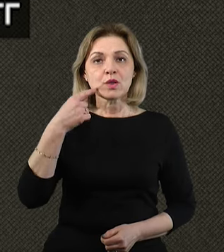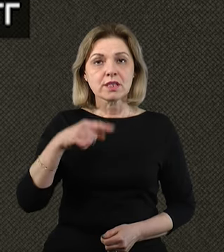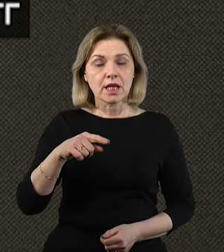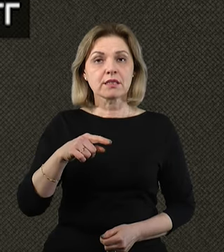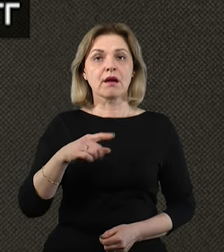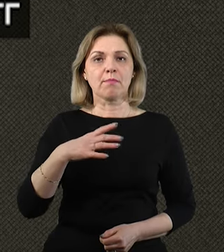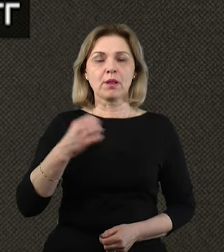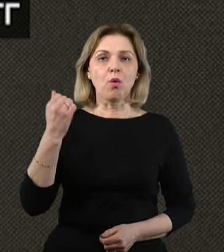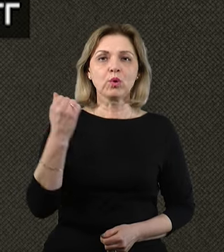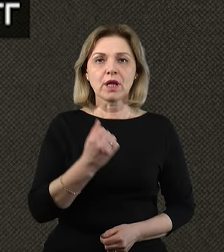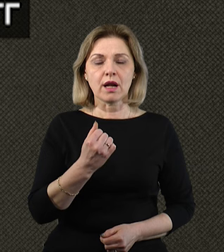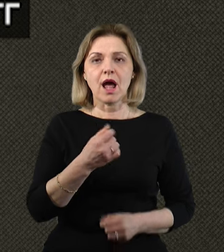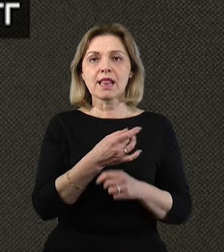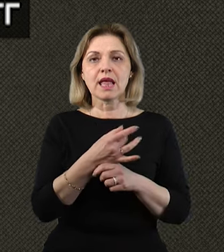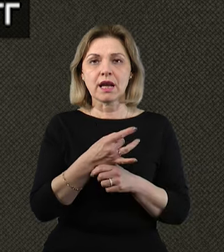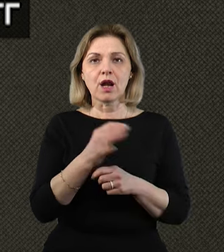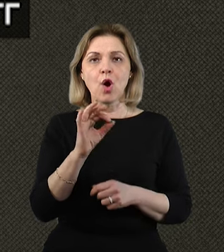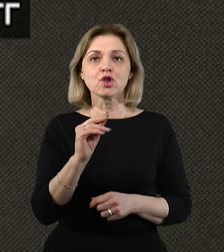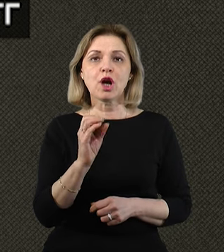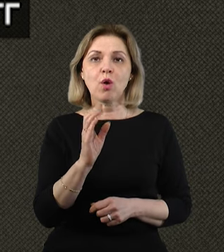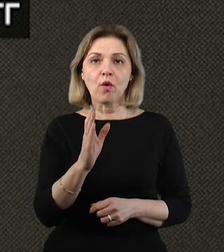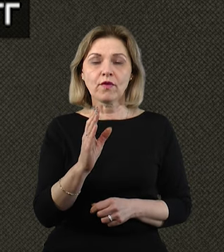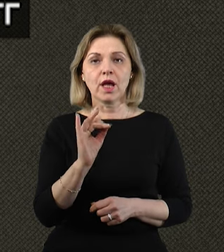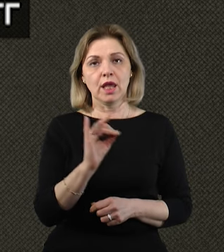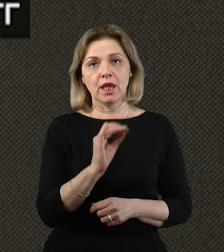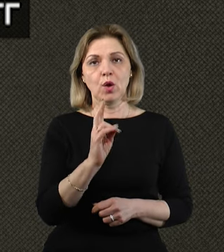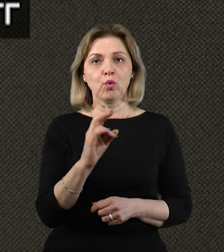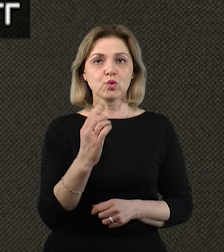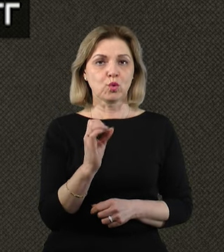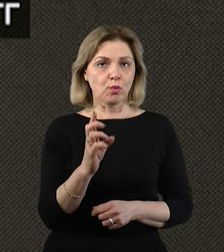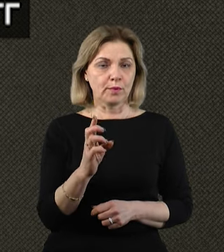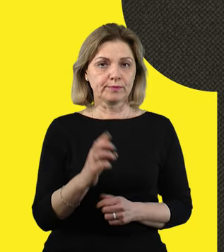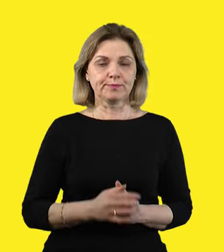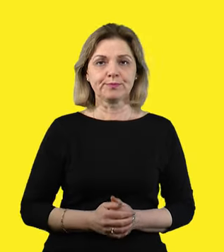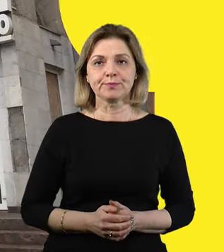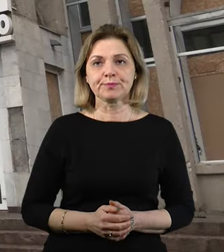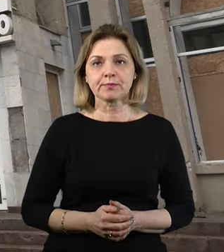Армія Російської Федерації завдала ударів з артилерії по Очаківській та Куцурубській громадах.